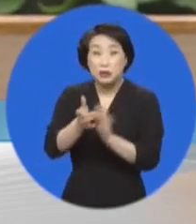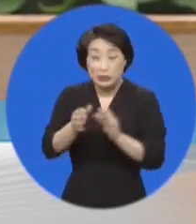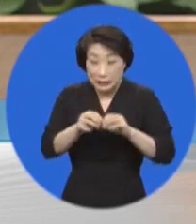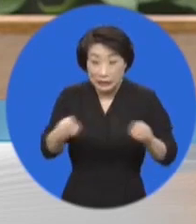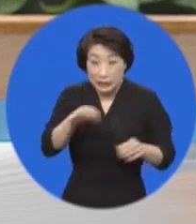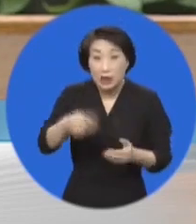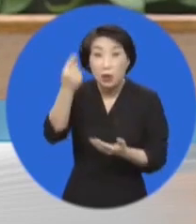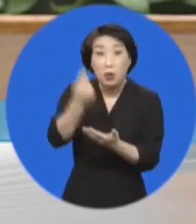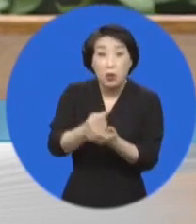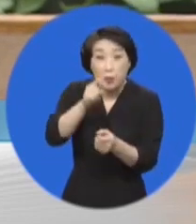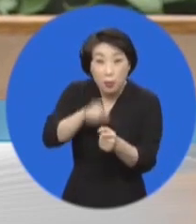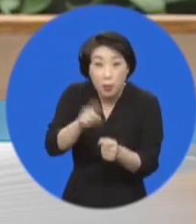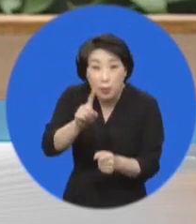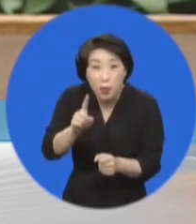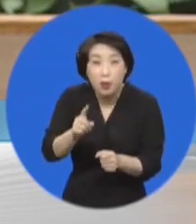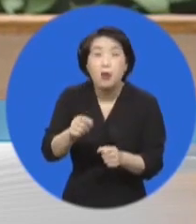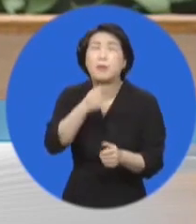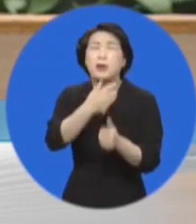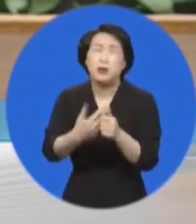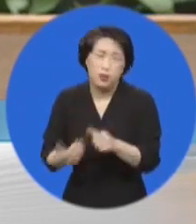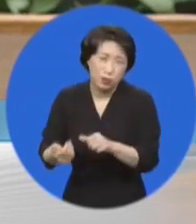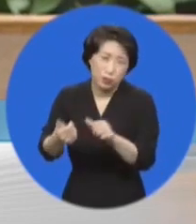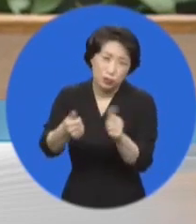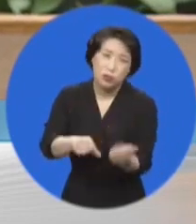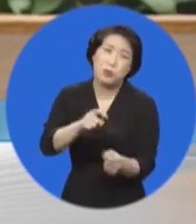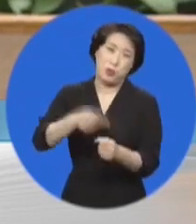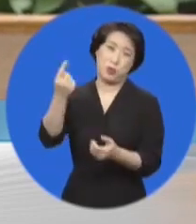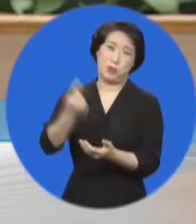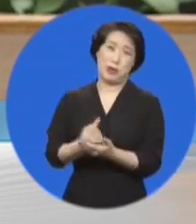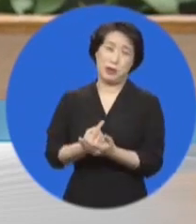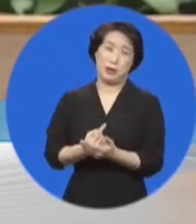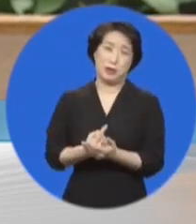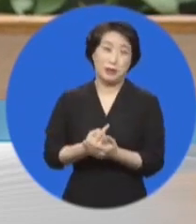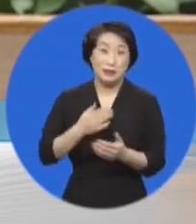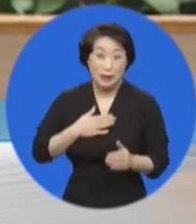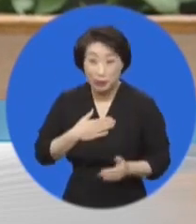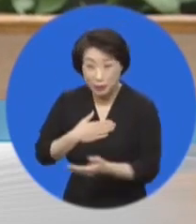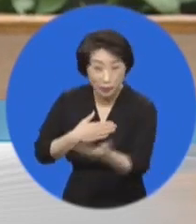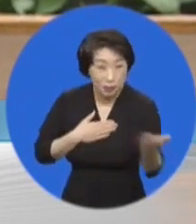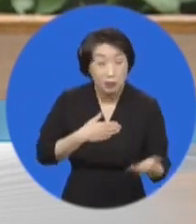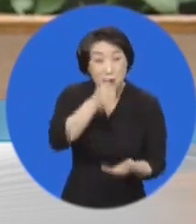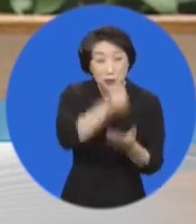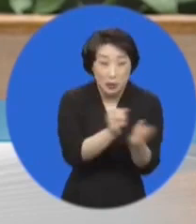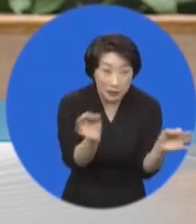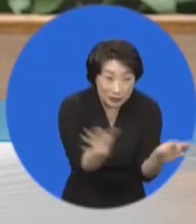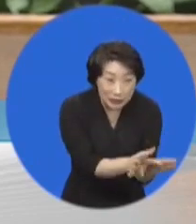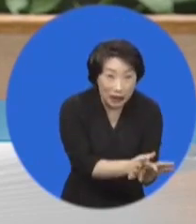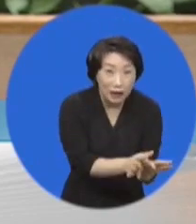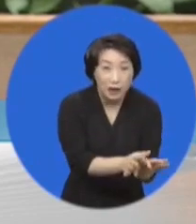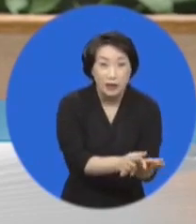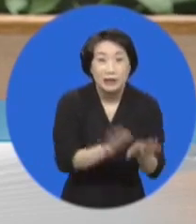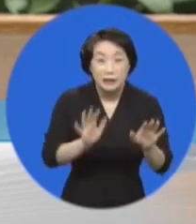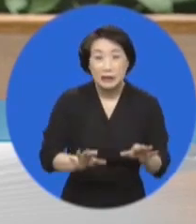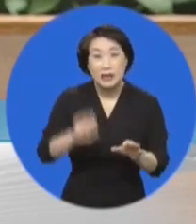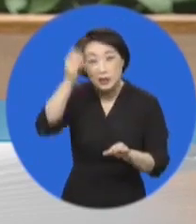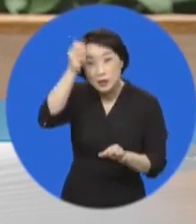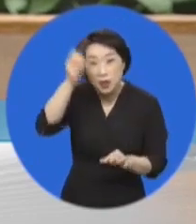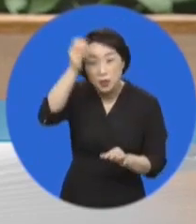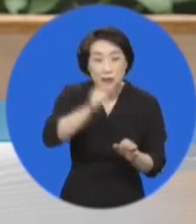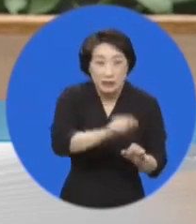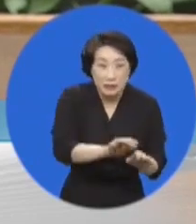땅에 오신 목적이 피 흘려서 여러분의 죄를 도말시키고